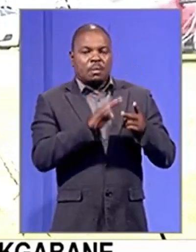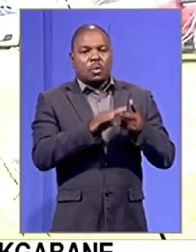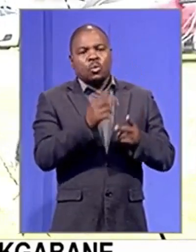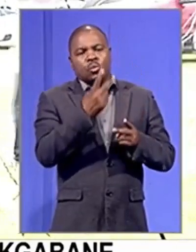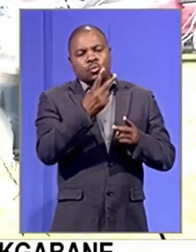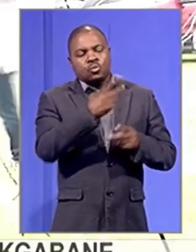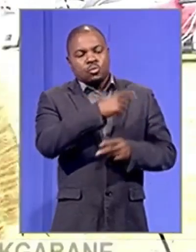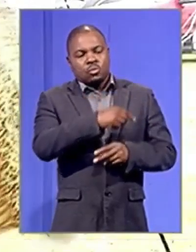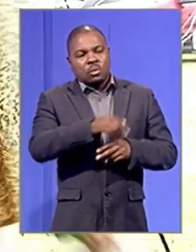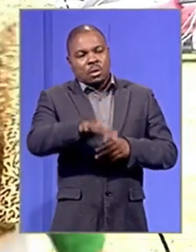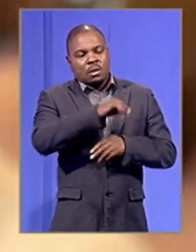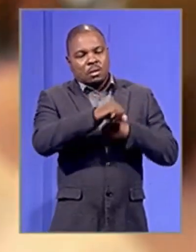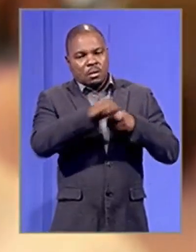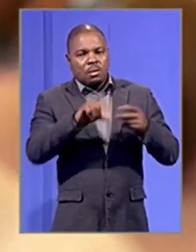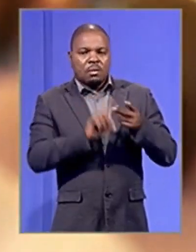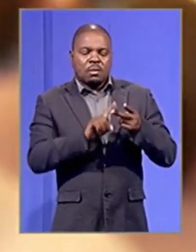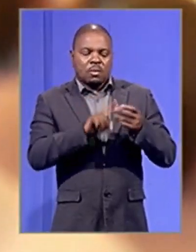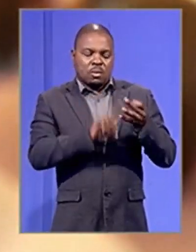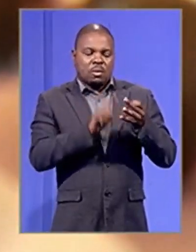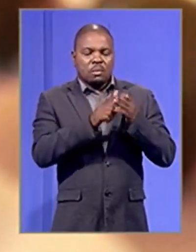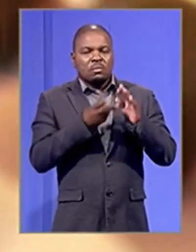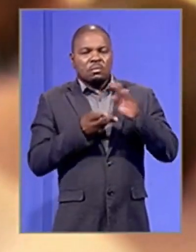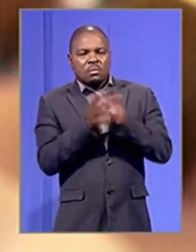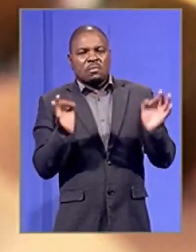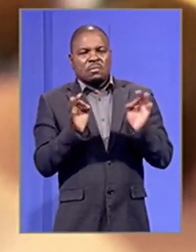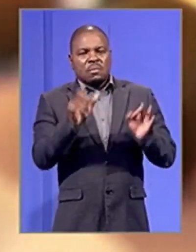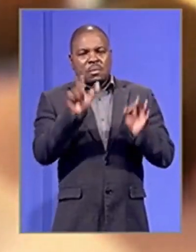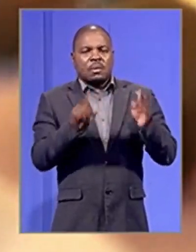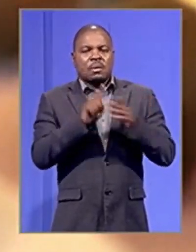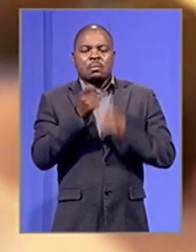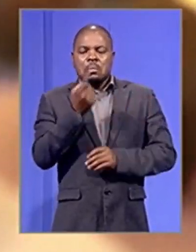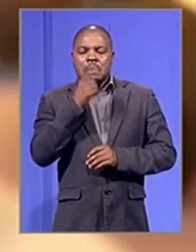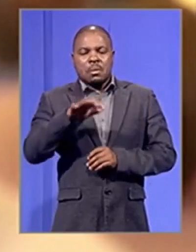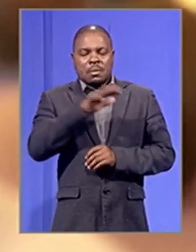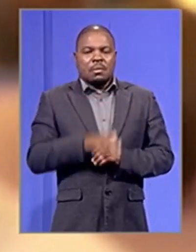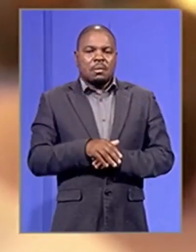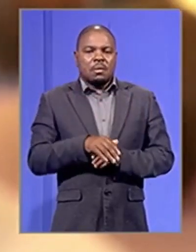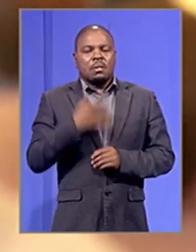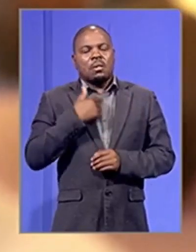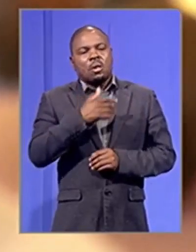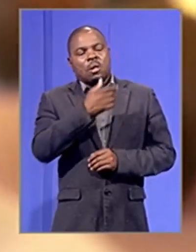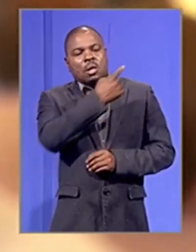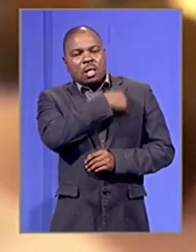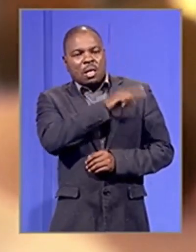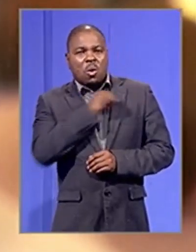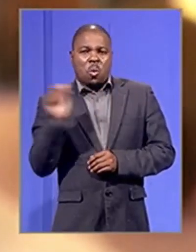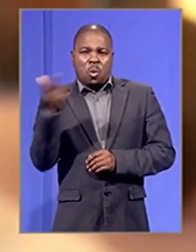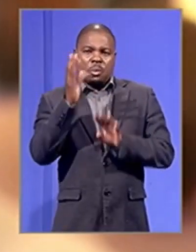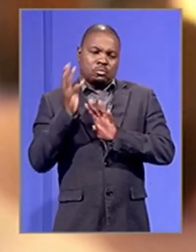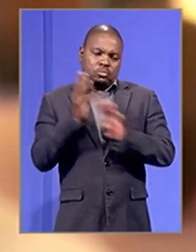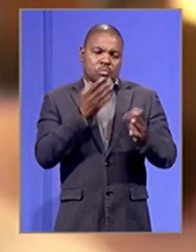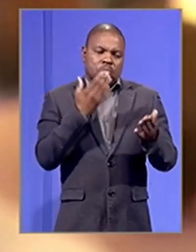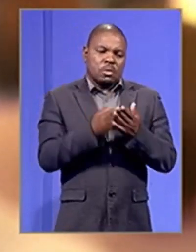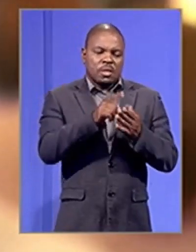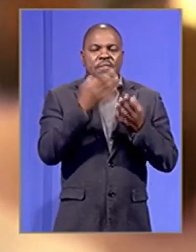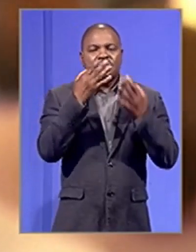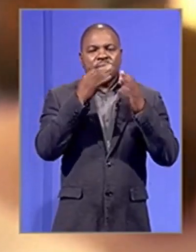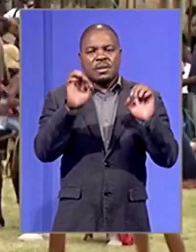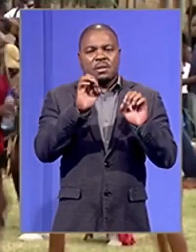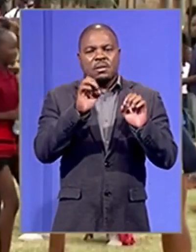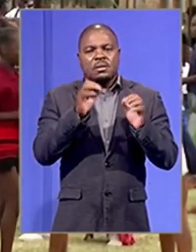a karo, mortuary le pharmacy. Bo tlile gape go nna le tleliniki ya botlhe ko baagi ba tla rebolelwang thuso ya mahala